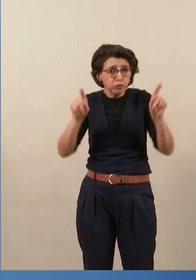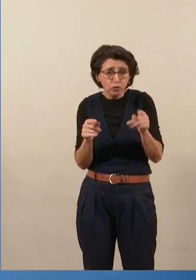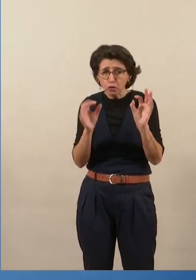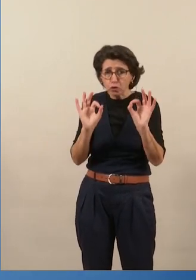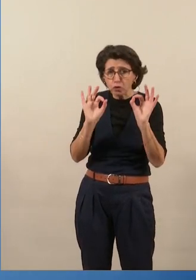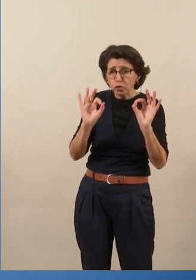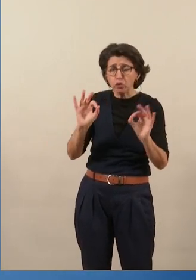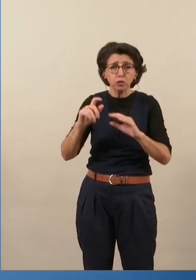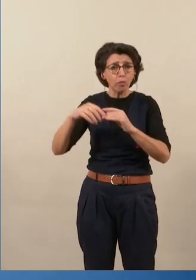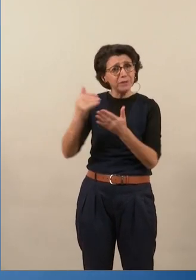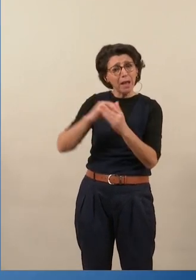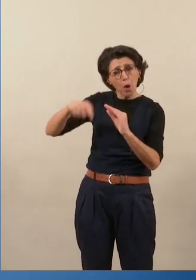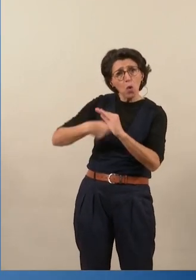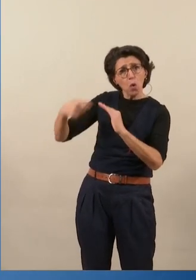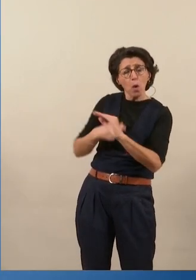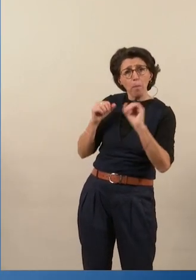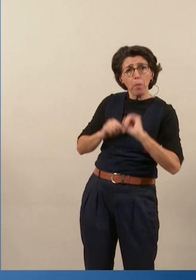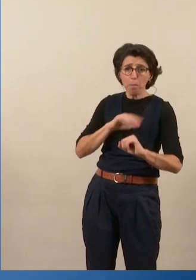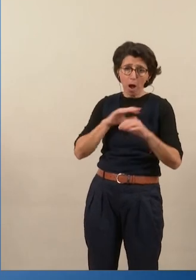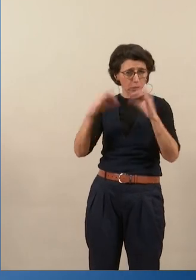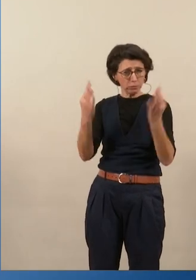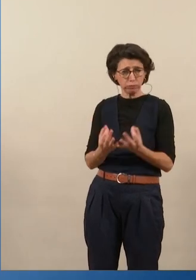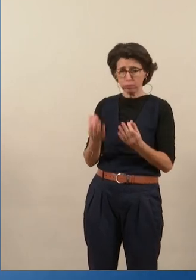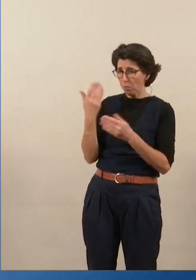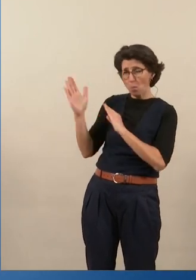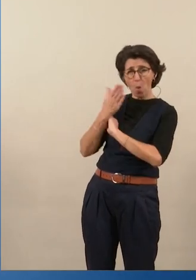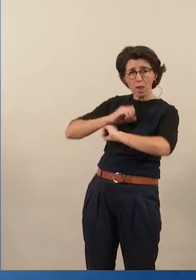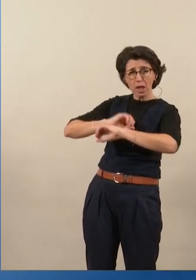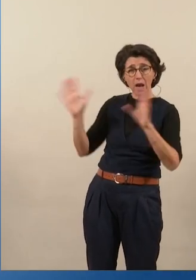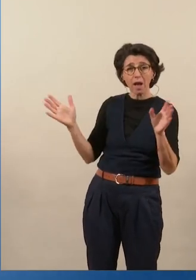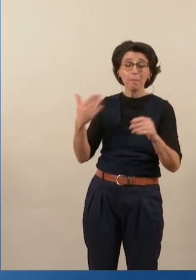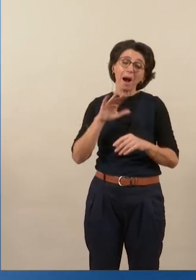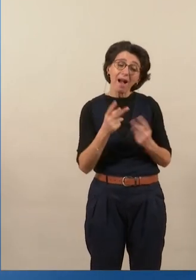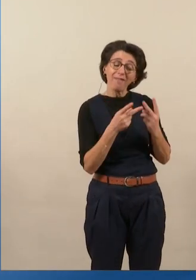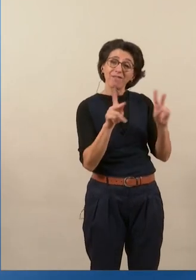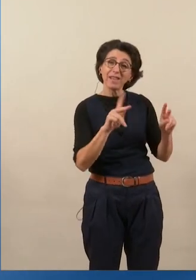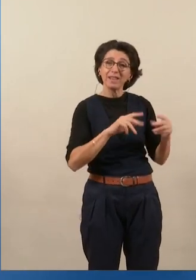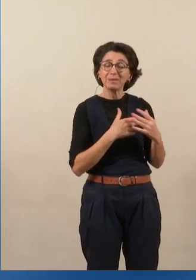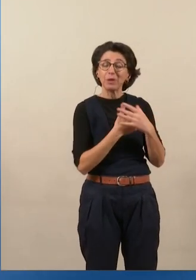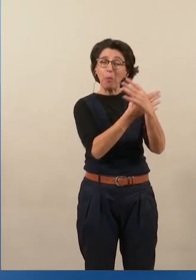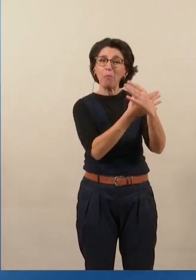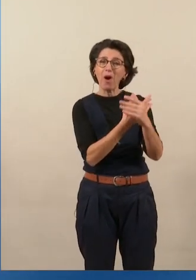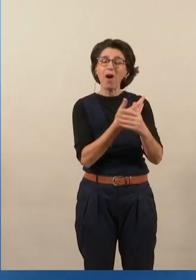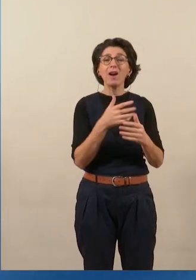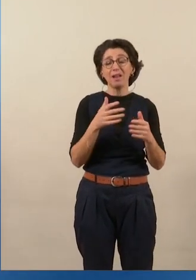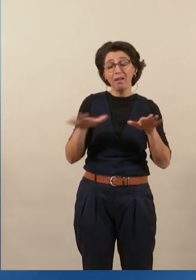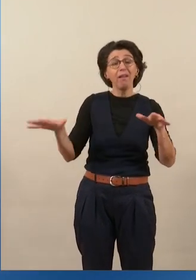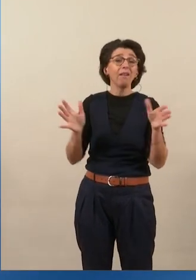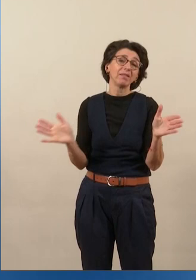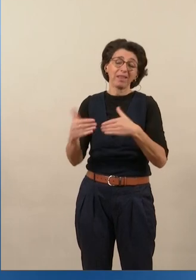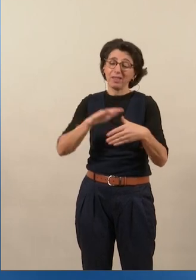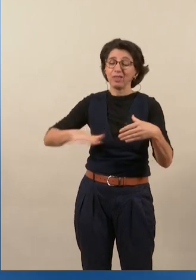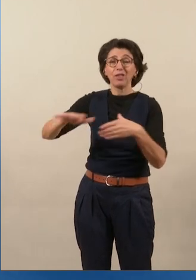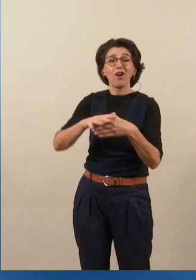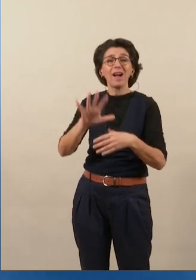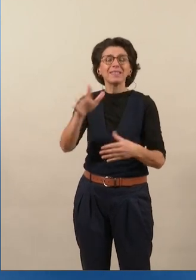comptabilité mais la ville et la métropole qui réalise 5000 millions d'euros de travaux dans ce secteur qui